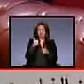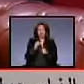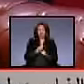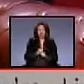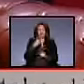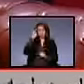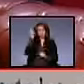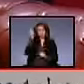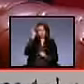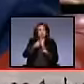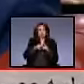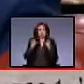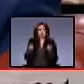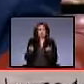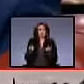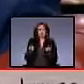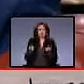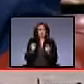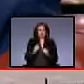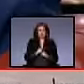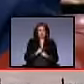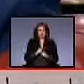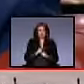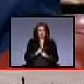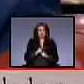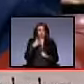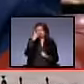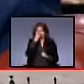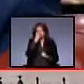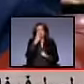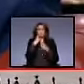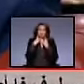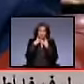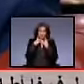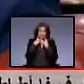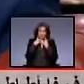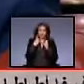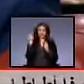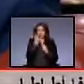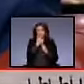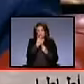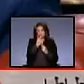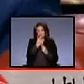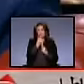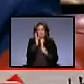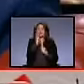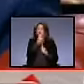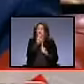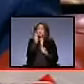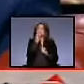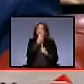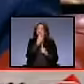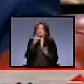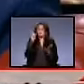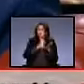فكرته غريبه جدا. لان الحقيقه بيجمع ما بين التراجيديا والكوميديا والسسبنس